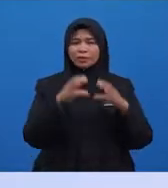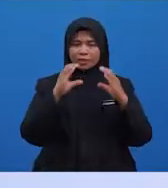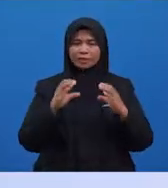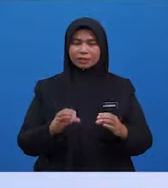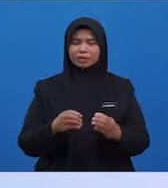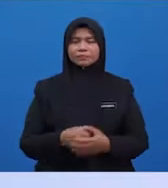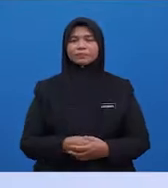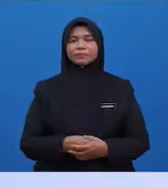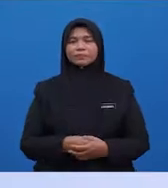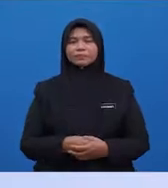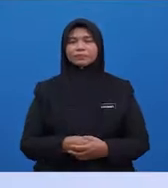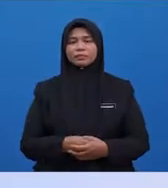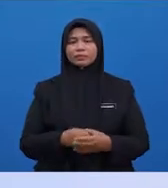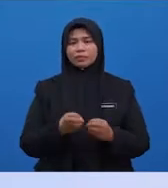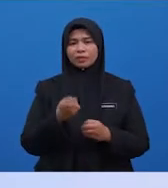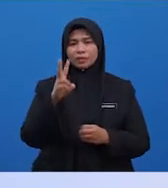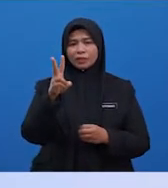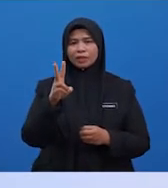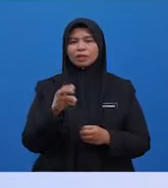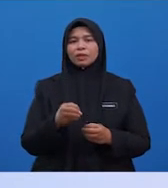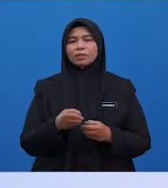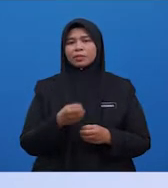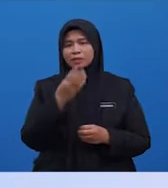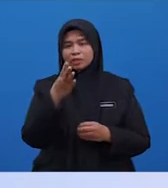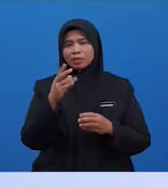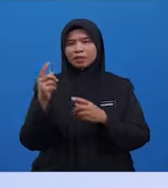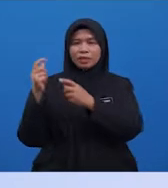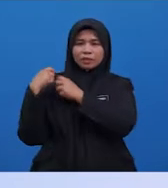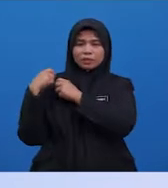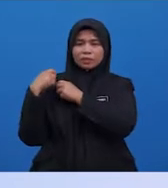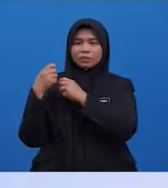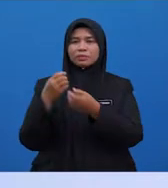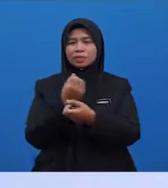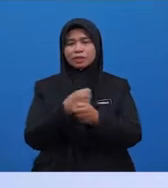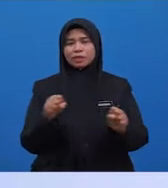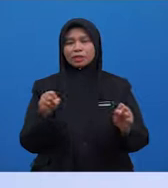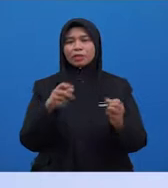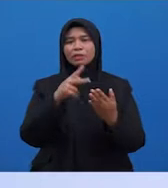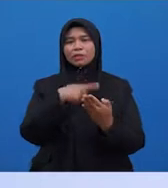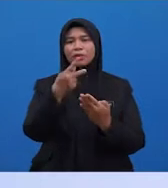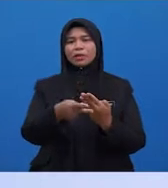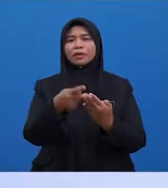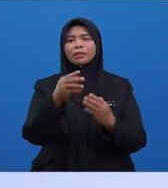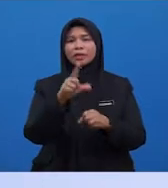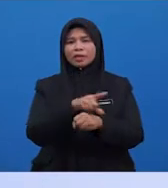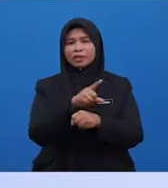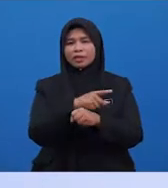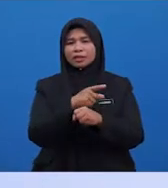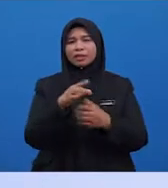cara. Yang kedua, memerihalkan tanggungjawab menyediakan program